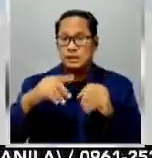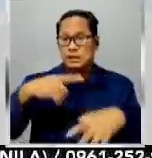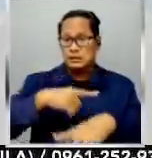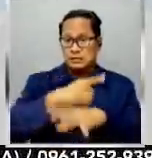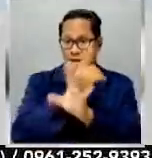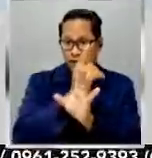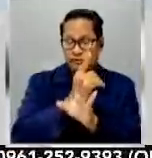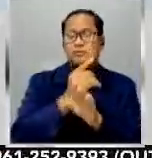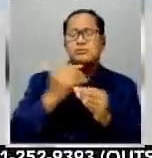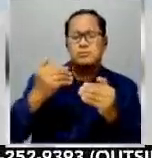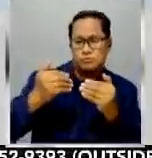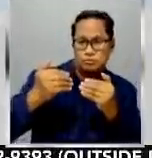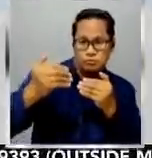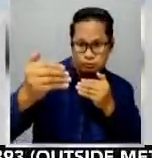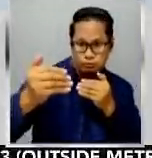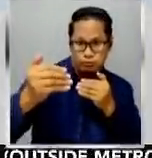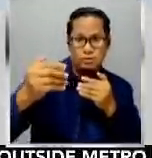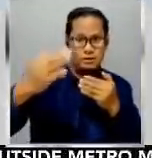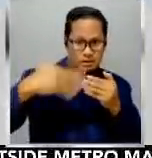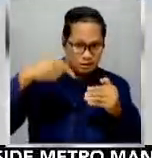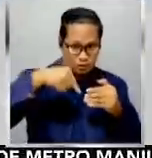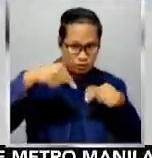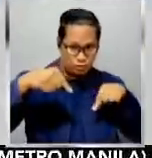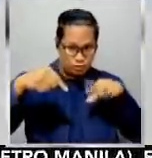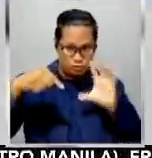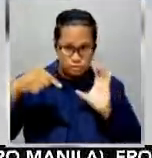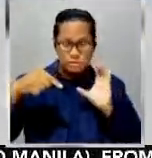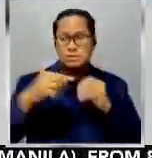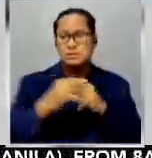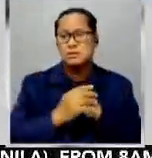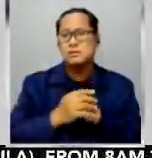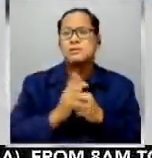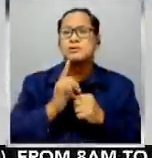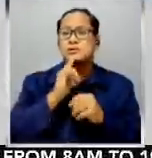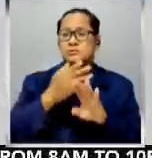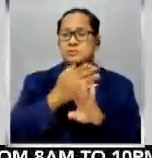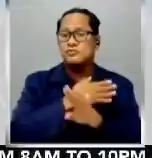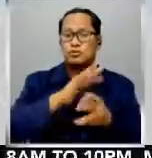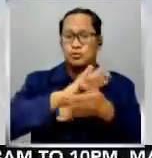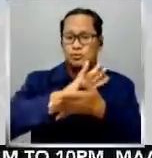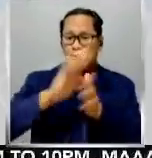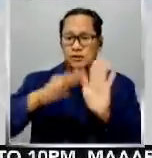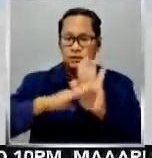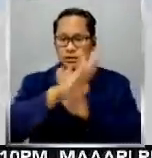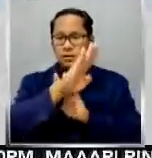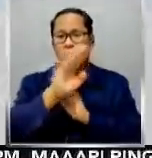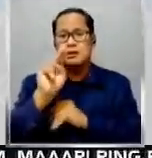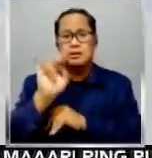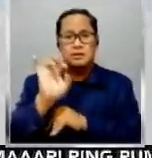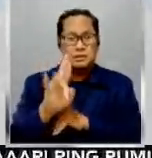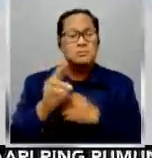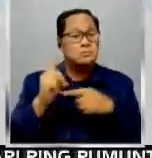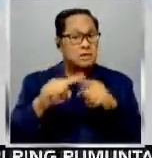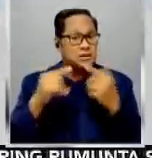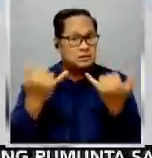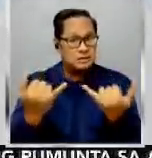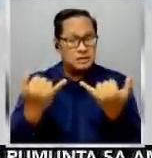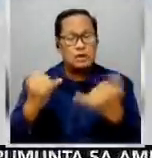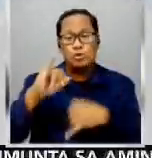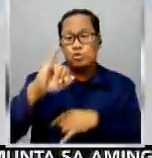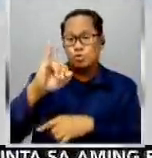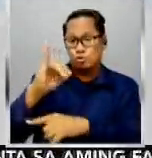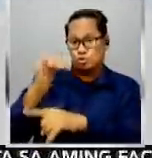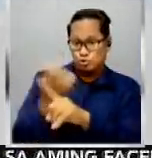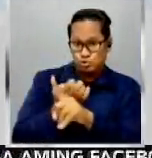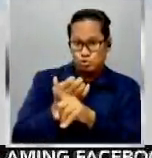sa mga bagong kaso nitong Enero at Pebrero bago ang COVID-19 surge sa NCR. Pero ngayong Hunyo, apat sa unang anim na araw na buwan ang mas